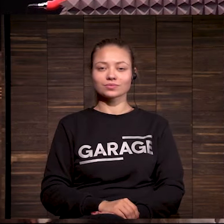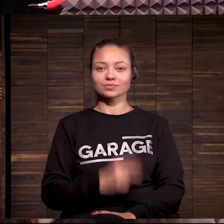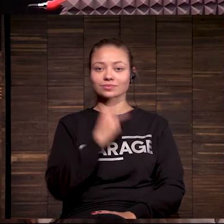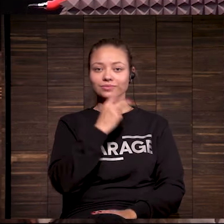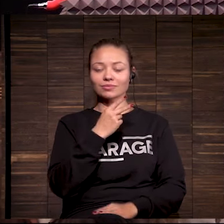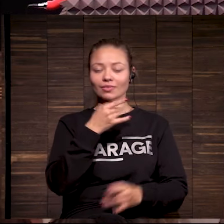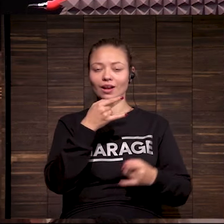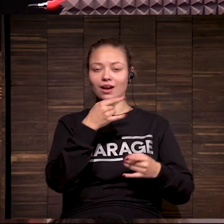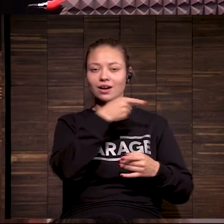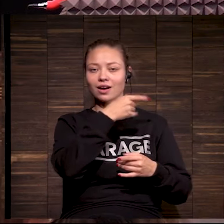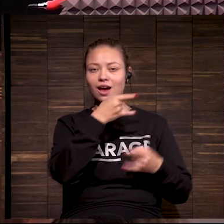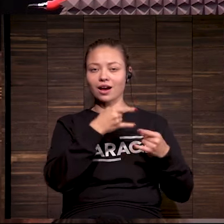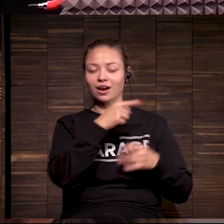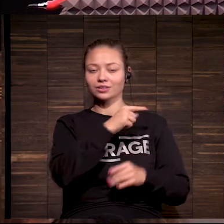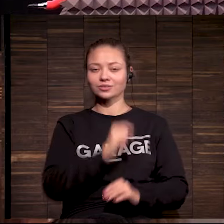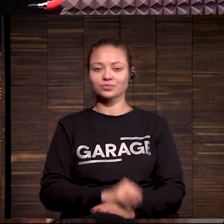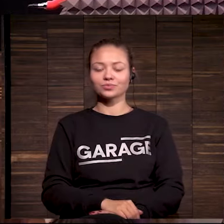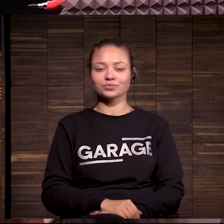и